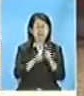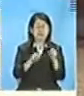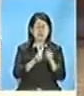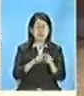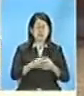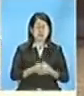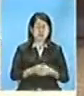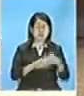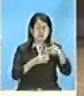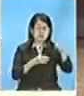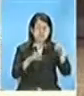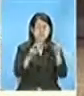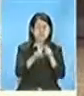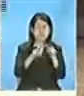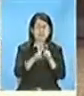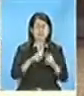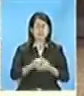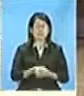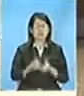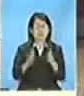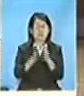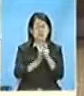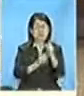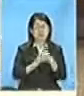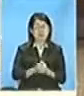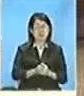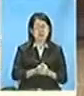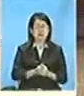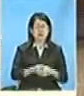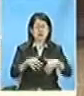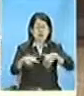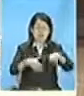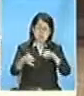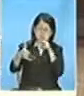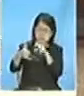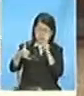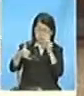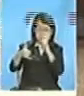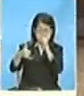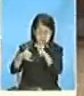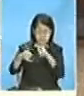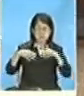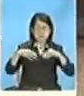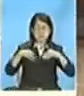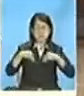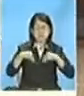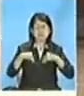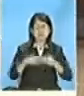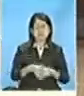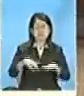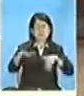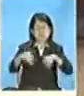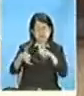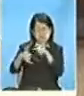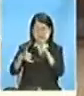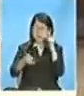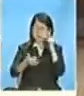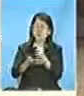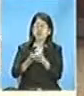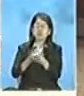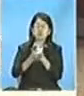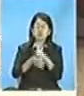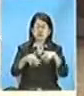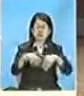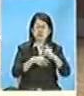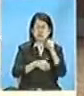การรวมไปถึงการได้ยอมรับนับถือจากพี่น้องประชาชนและเป็นที่พึ่งและที่คาดหวังของพี่น้องประชาชนได้อย่